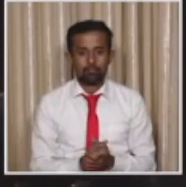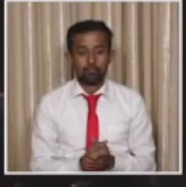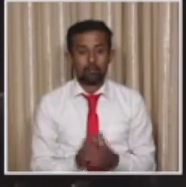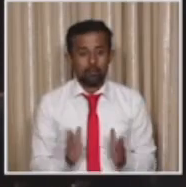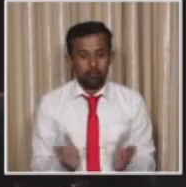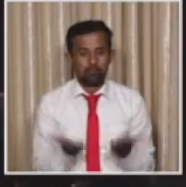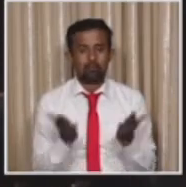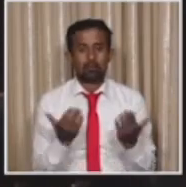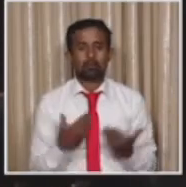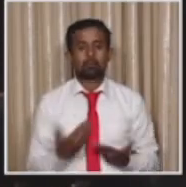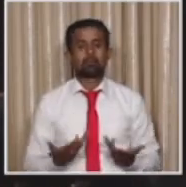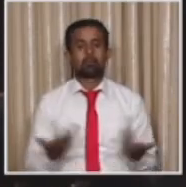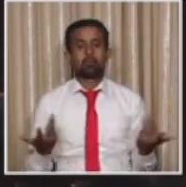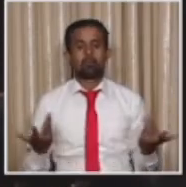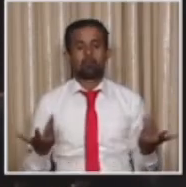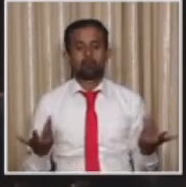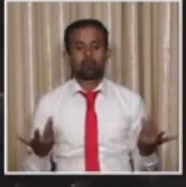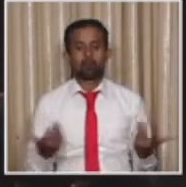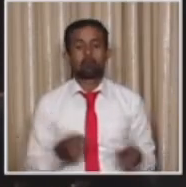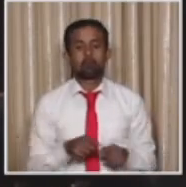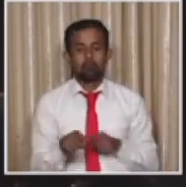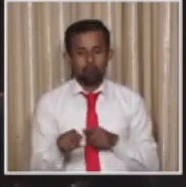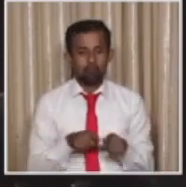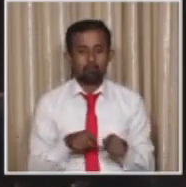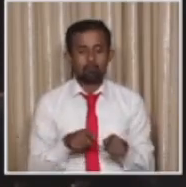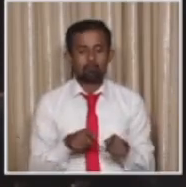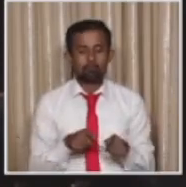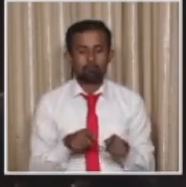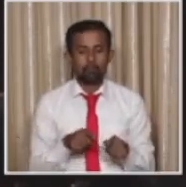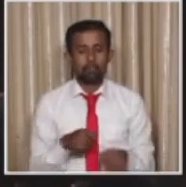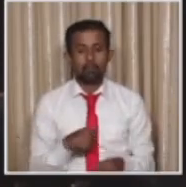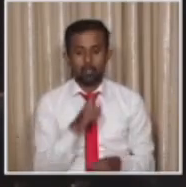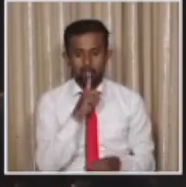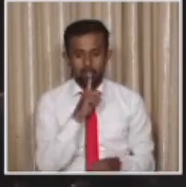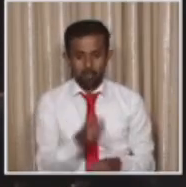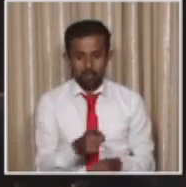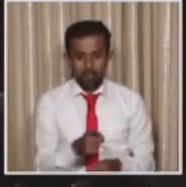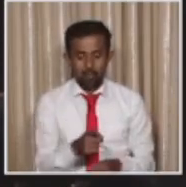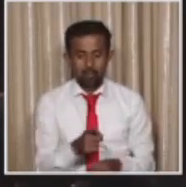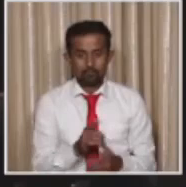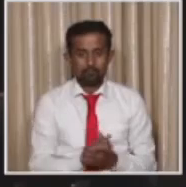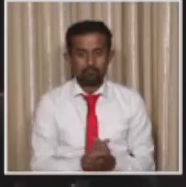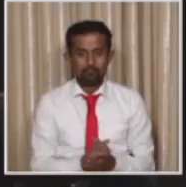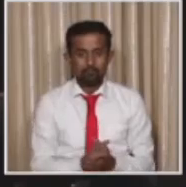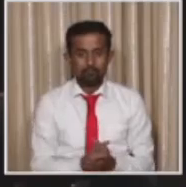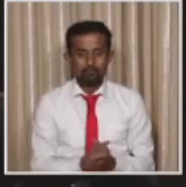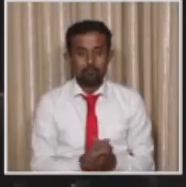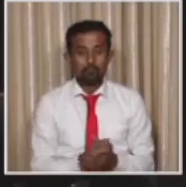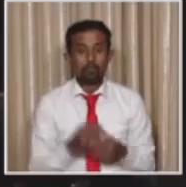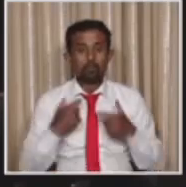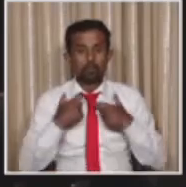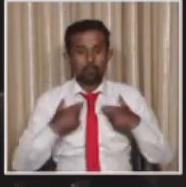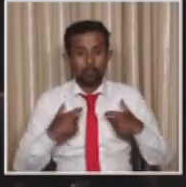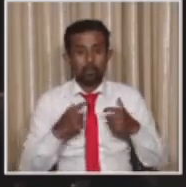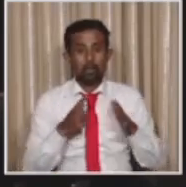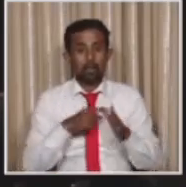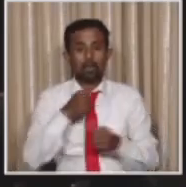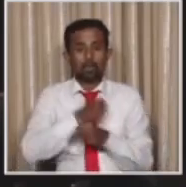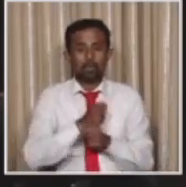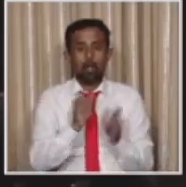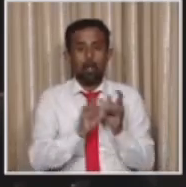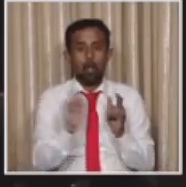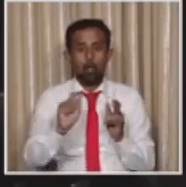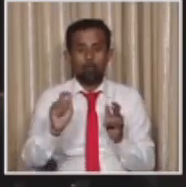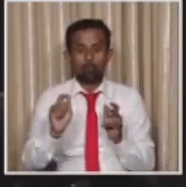ක්‍රියාත්මක කරගන්න අපිට බැරි වුණා. මෙවැනි තත්ත්වයක් මේ තියෙන්නේ. ඒ නිසා මම කියන්න කැමතියි විශේෂයෙන් නීති දෙපාර්තමේන්තුව